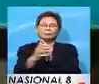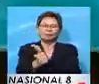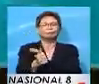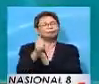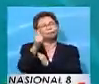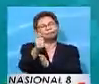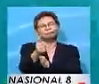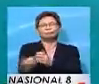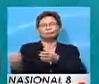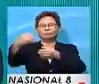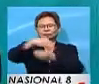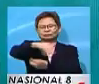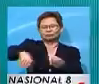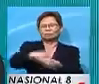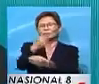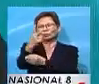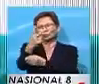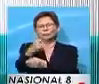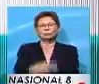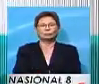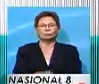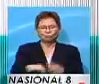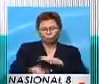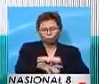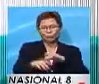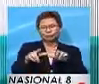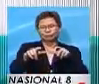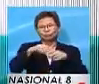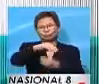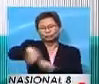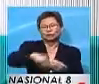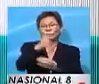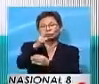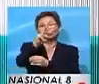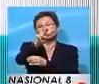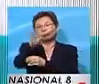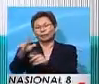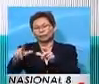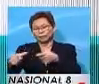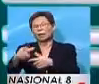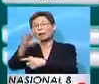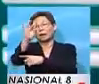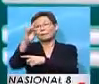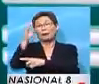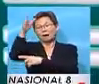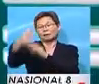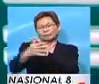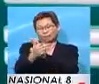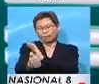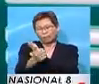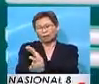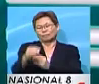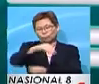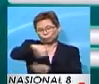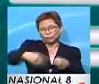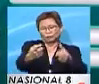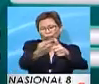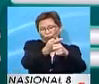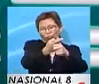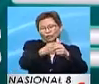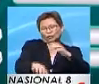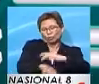automatik untuk berada pada pusingan kedua bagi undian pusingan kedua Pa 24 pasukan termasuk LAN yang bakal layak daripada pusingan pertama